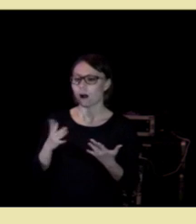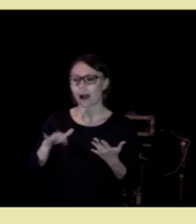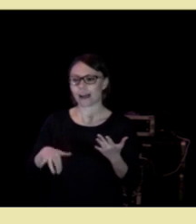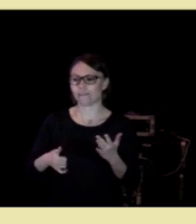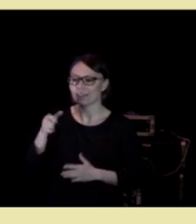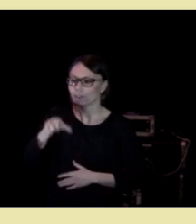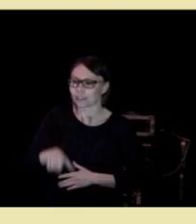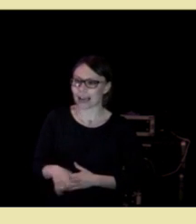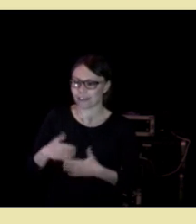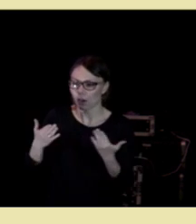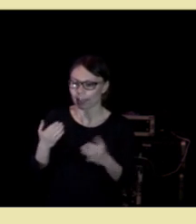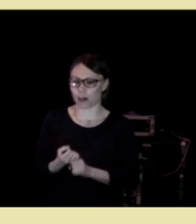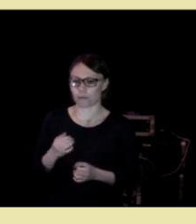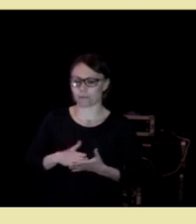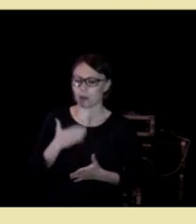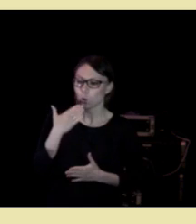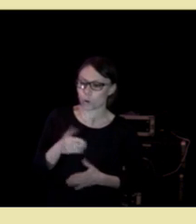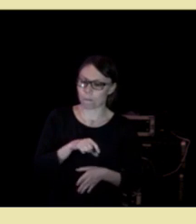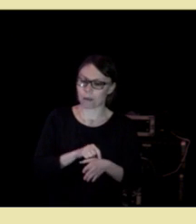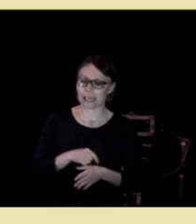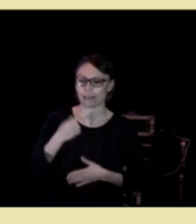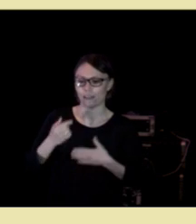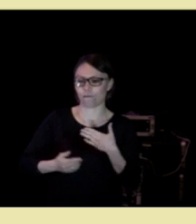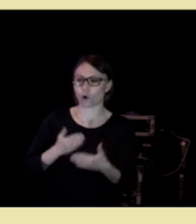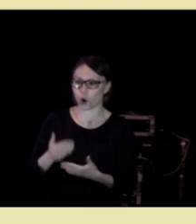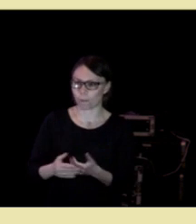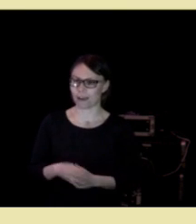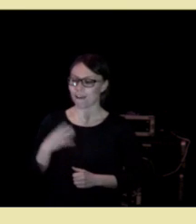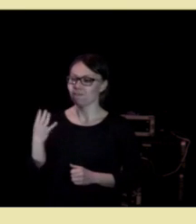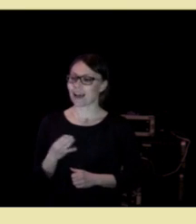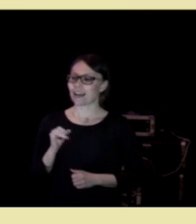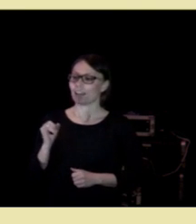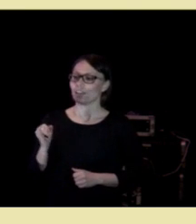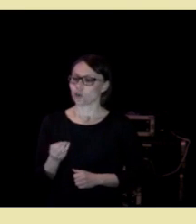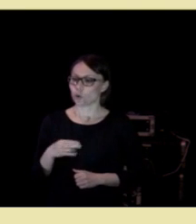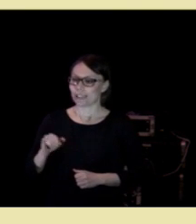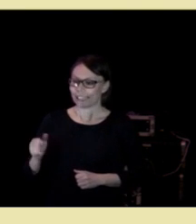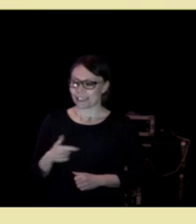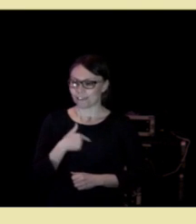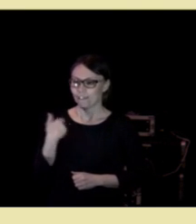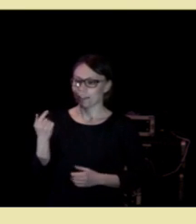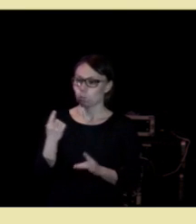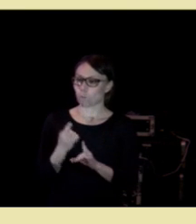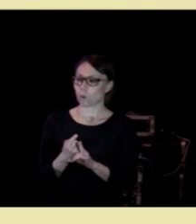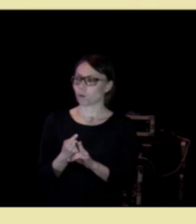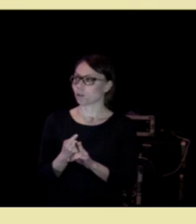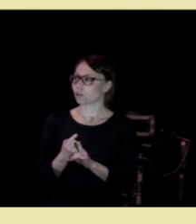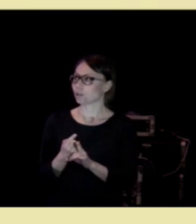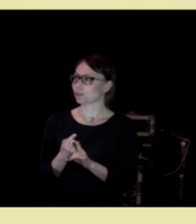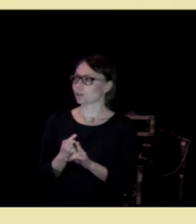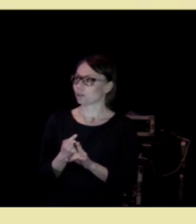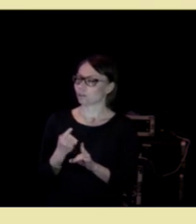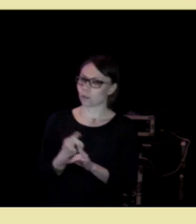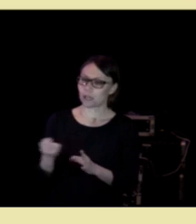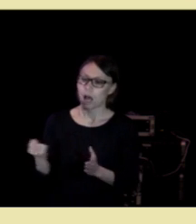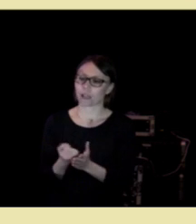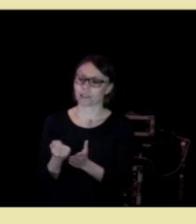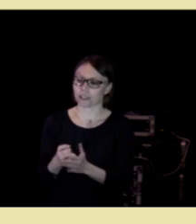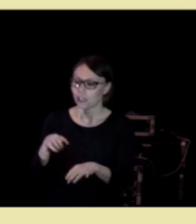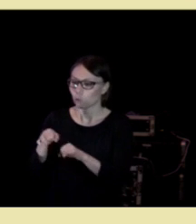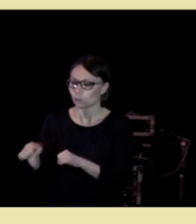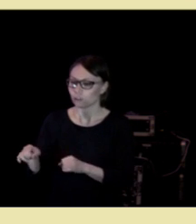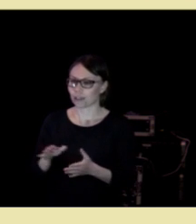deg i dag i arbeidet med gode pasientforløp. 4. juni så møter ansatte i kommunene